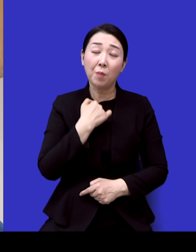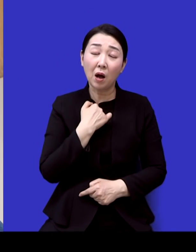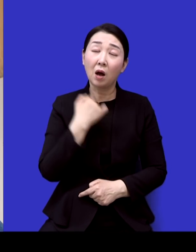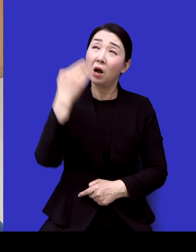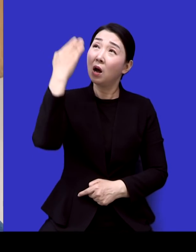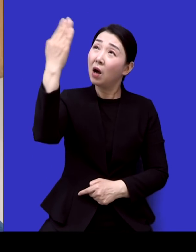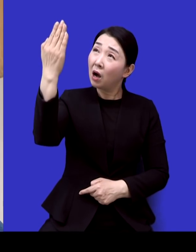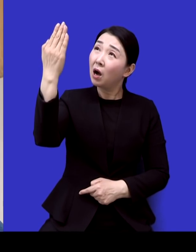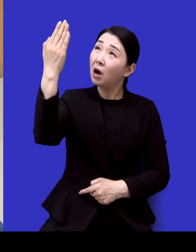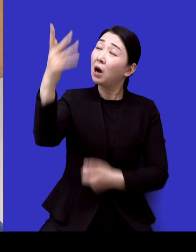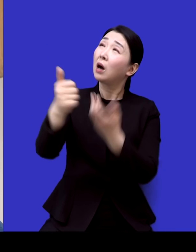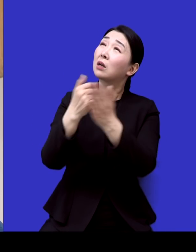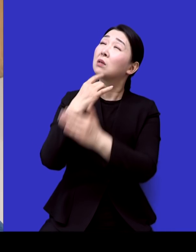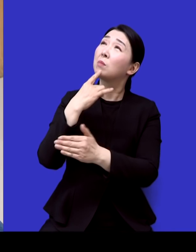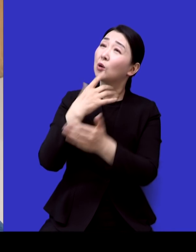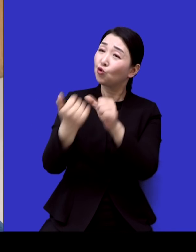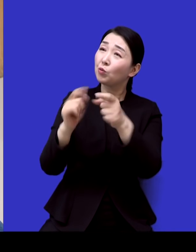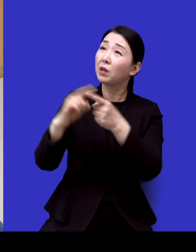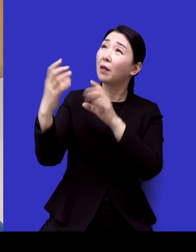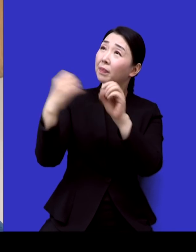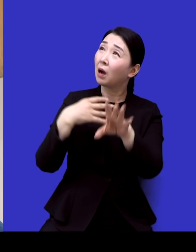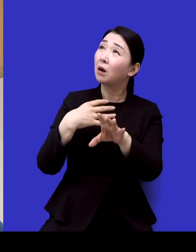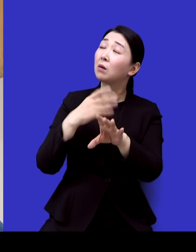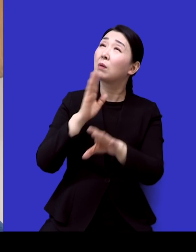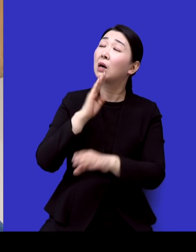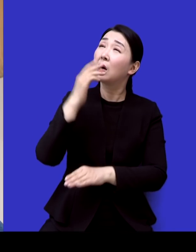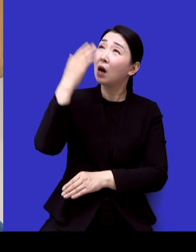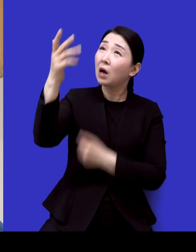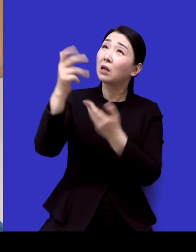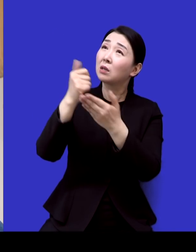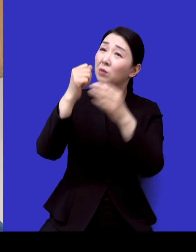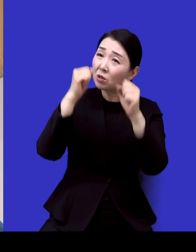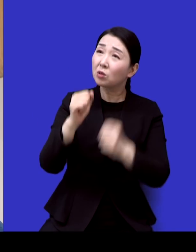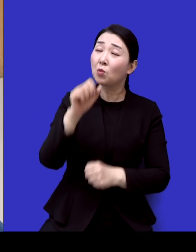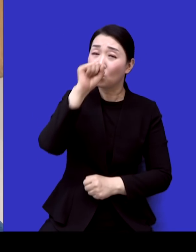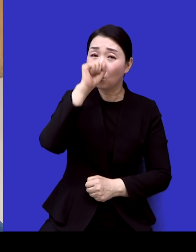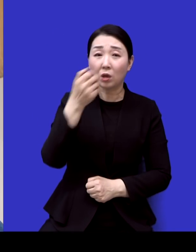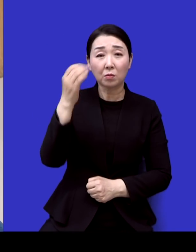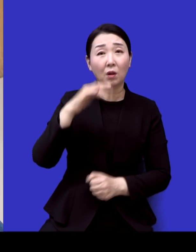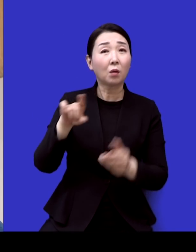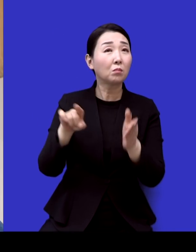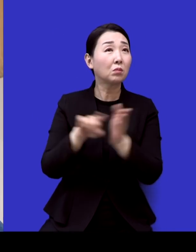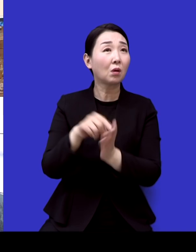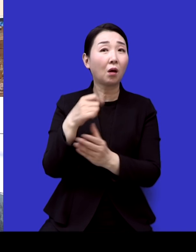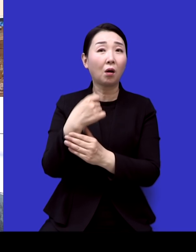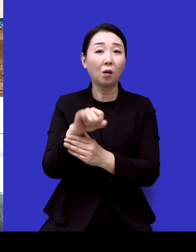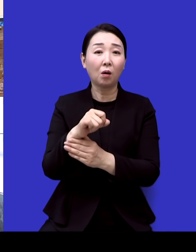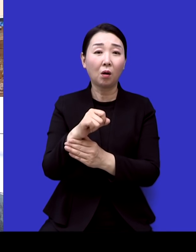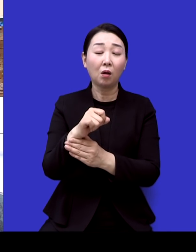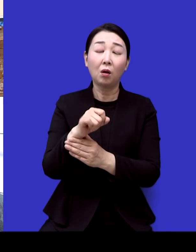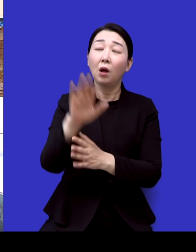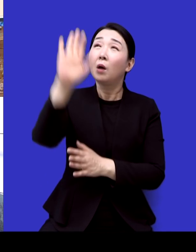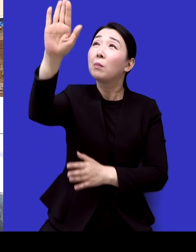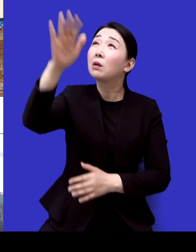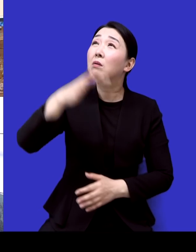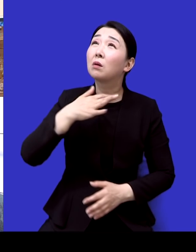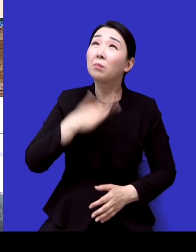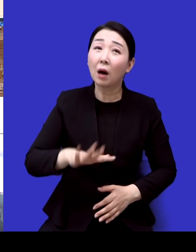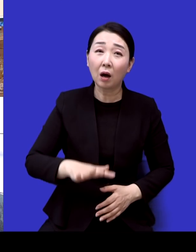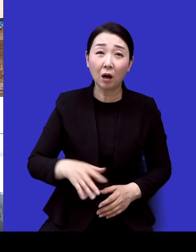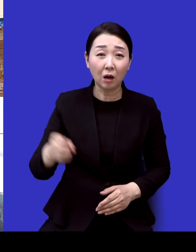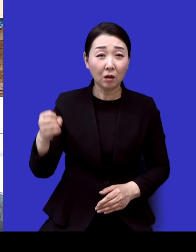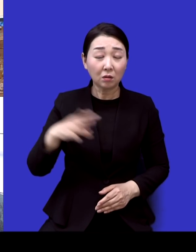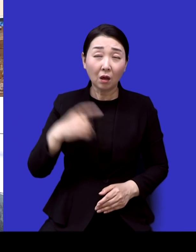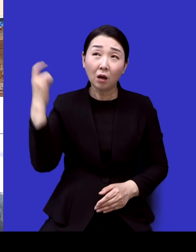당신만이 죽음에 대한 답인데 당신이 있으면 좋겠는데 안 믿겨요. 만져본 적도 없고